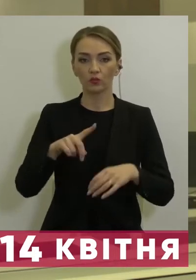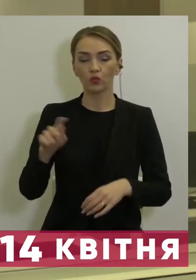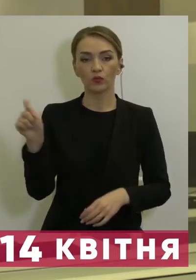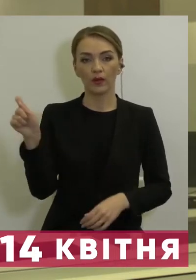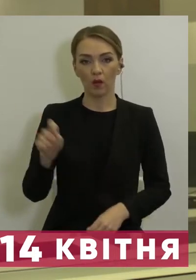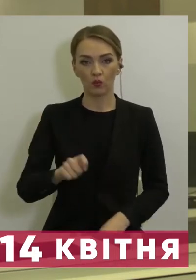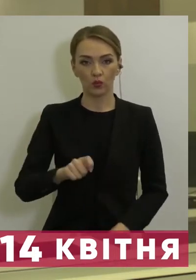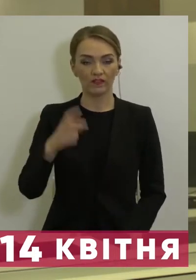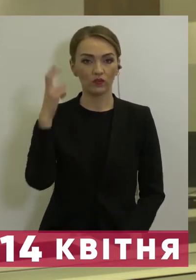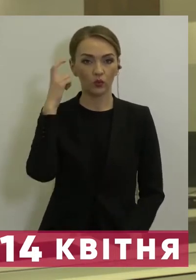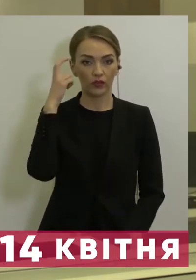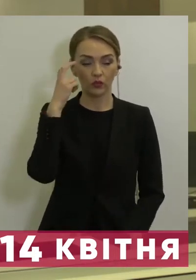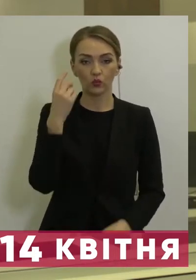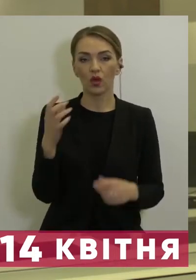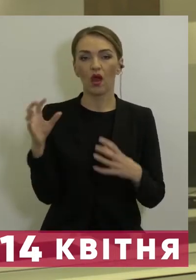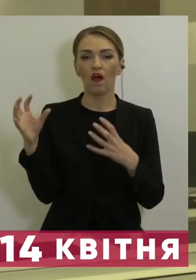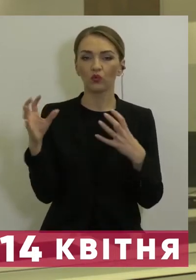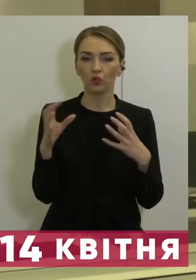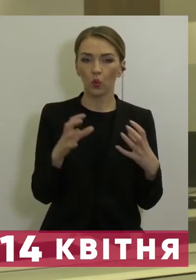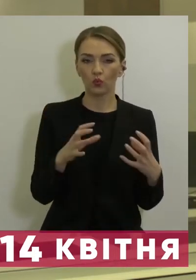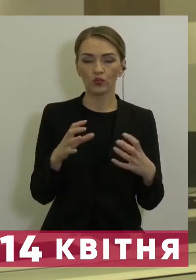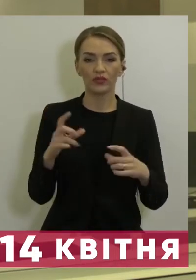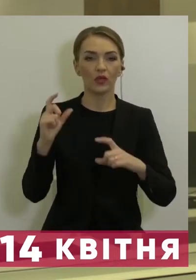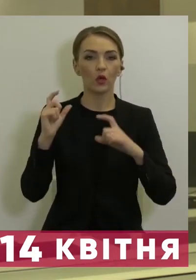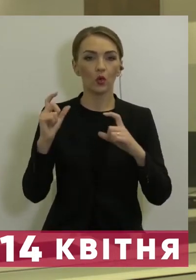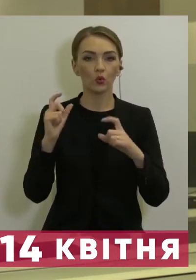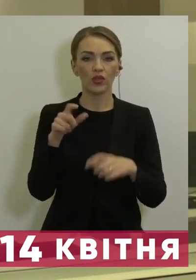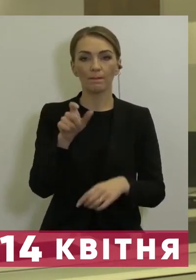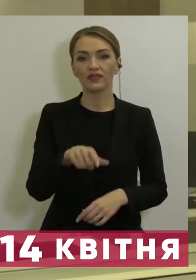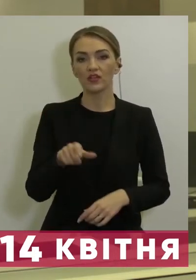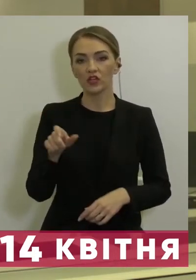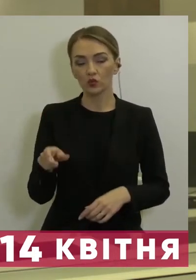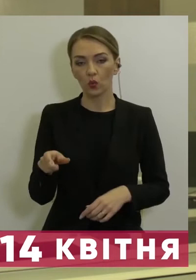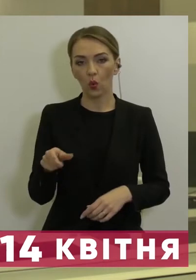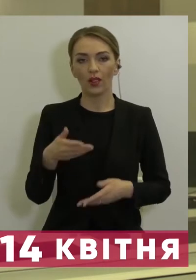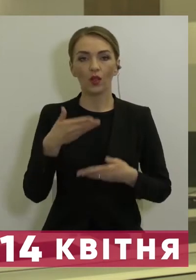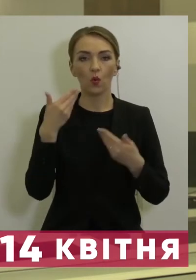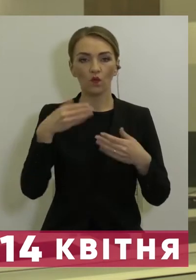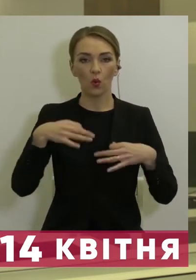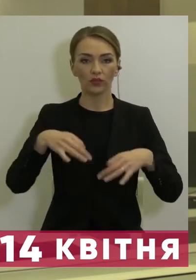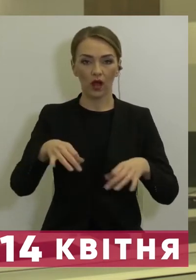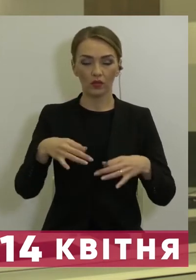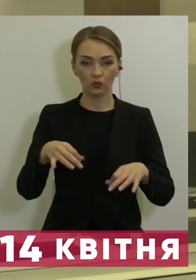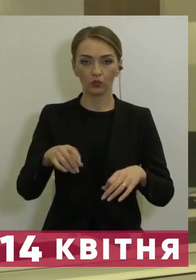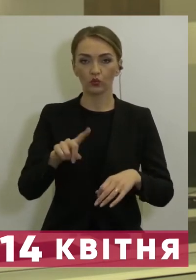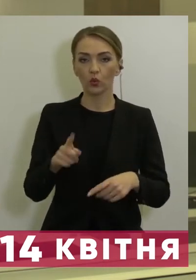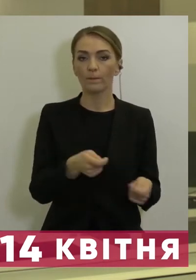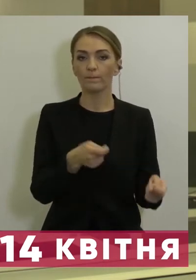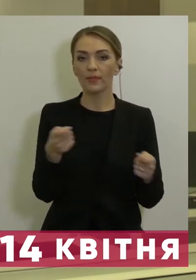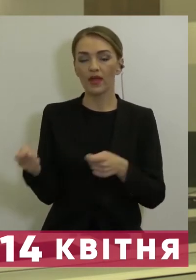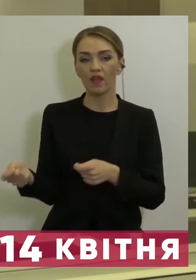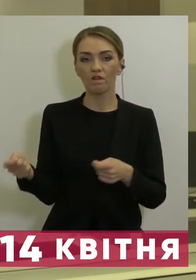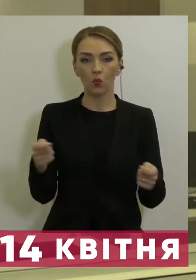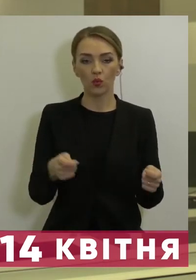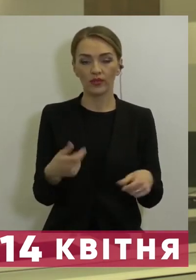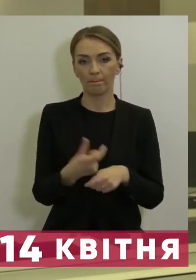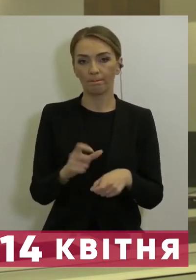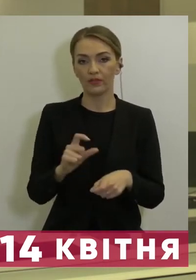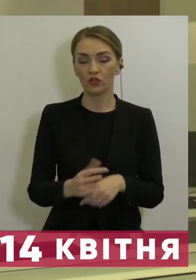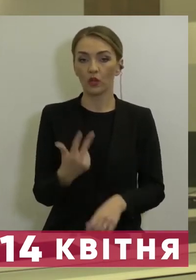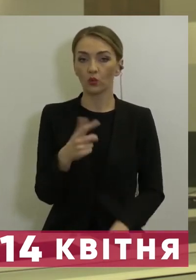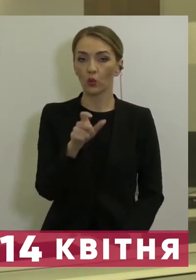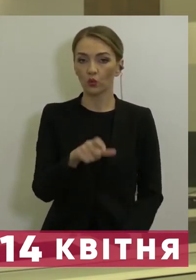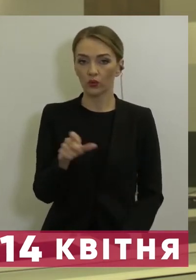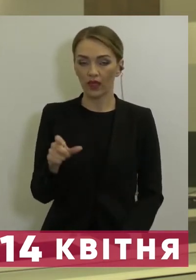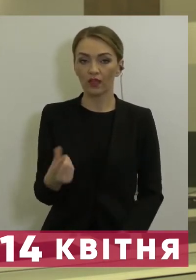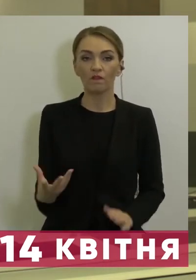Це стосується автобусів, грузопасажирського, легкого транспорту, що перевозять більше 3 людей,